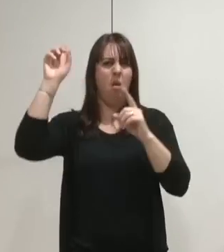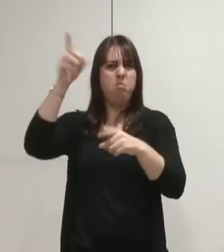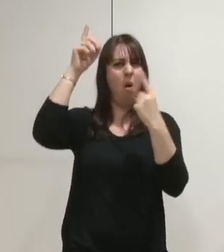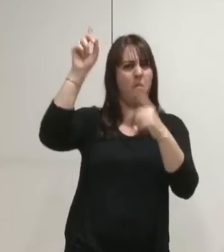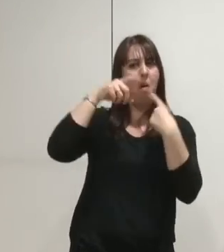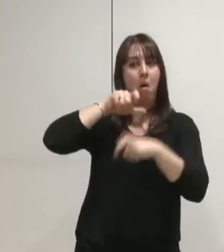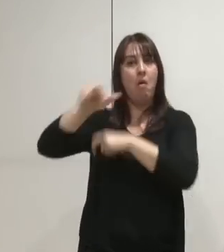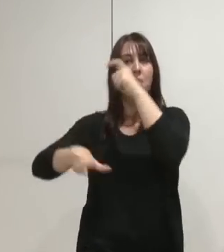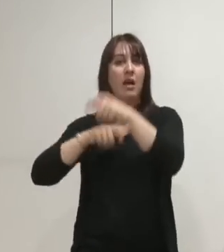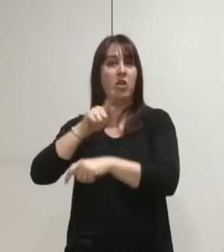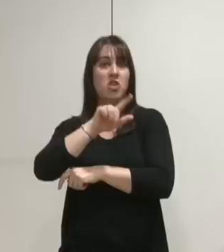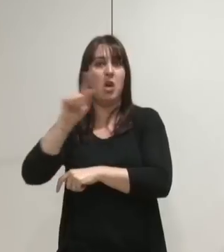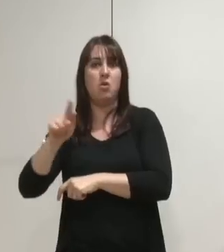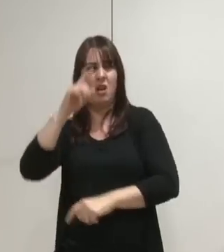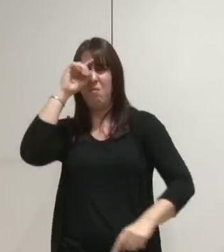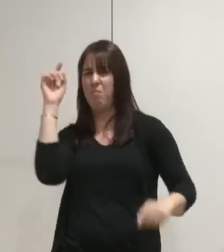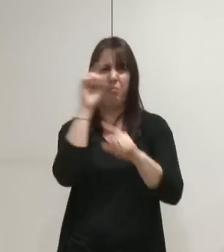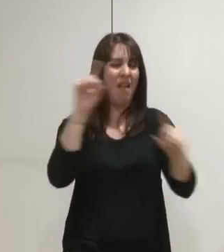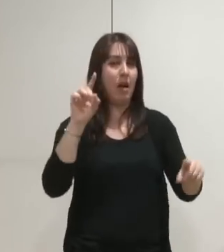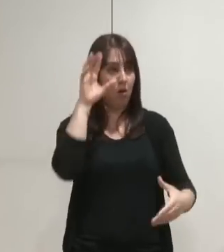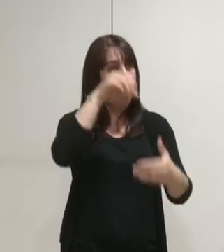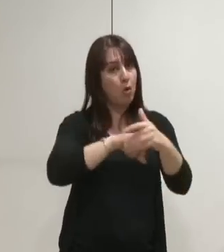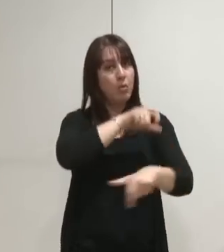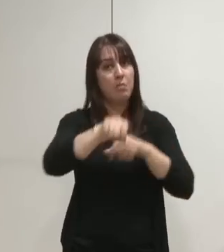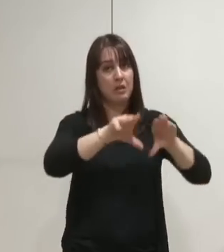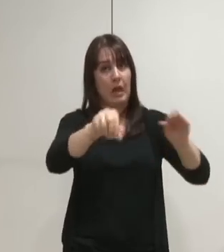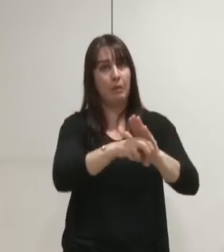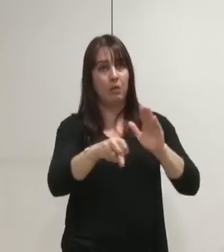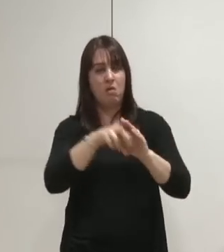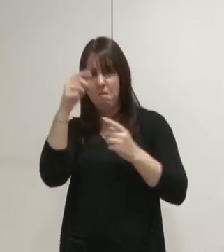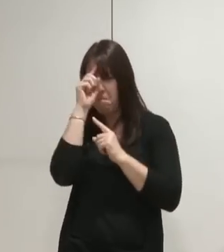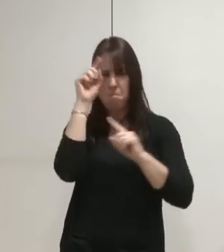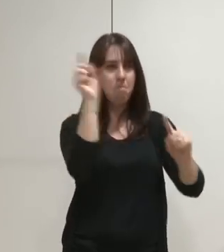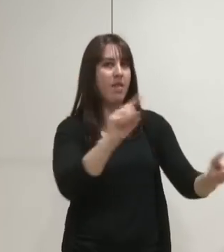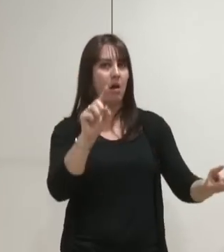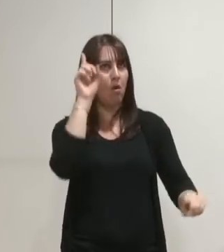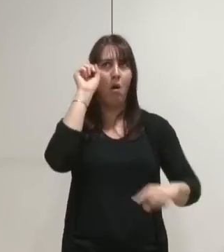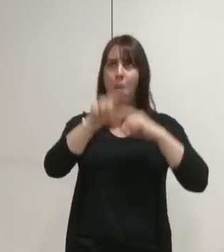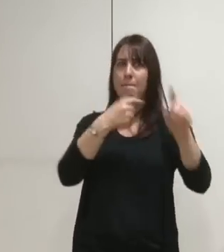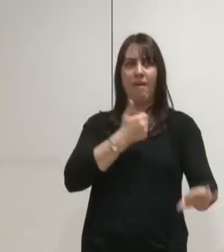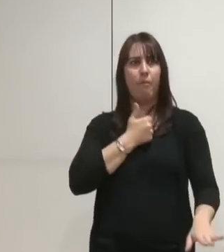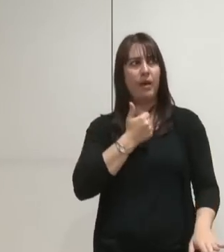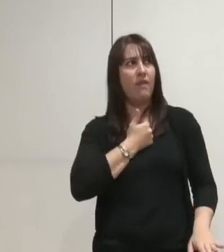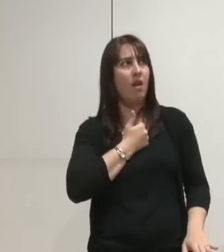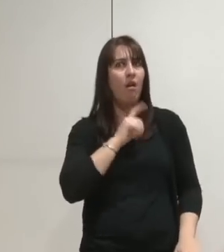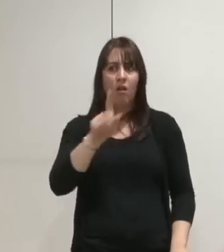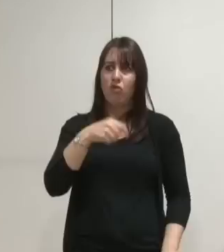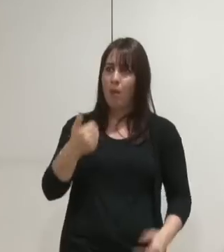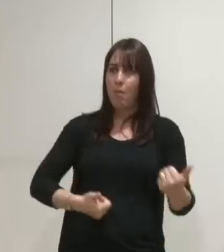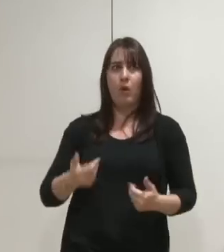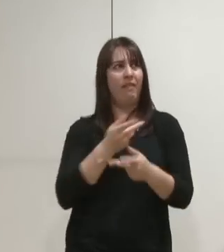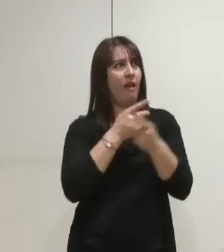personnels de GEG et de nombreux grenoblois face à la privatisation proposée d'un service public qu'il